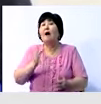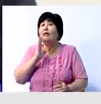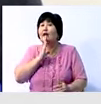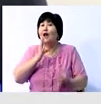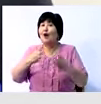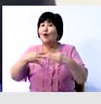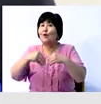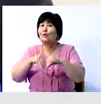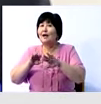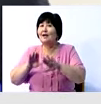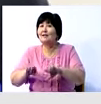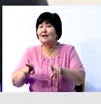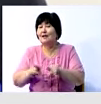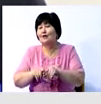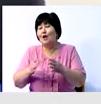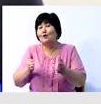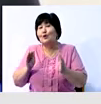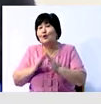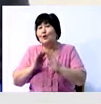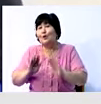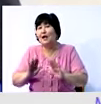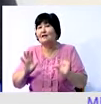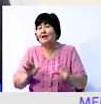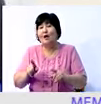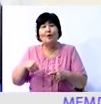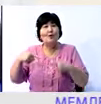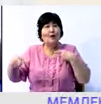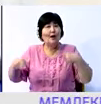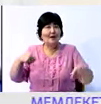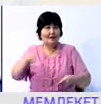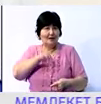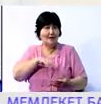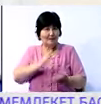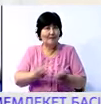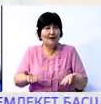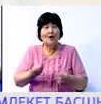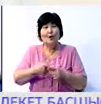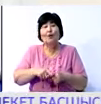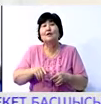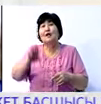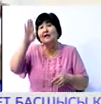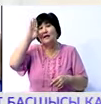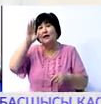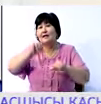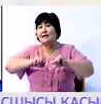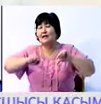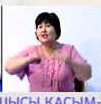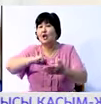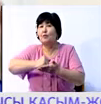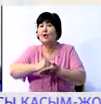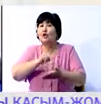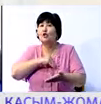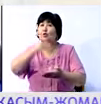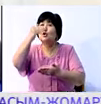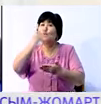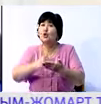ошақ қасындағы сол бір ошақтың егесі ретінде. Енді әрқайсысының өз бір миссиясы бар ғой. Сондықтан осы әкелер кеңесінің өзінің бекітілген жұмыс жоспары бар. Сол